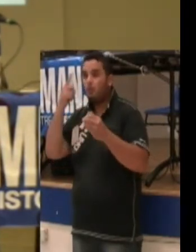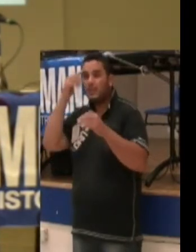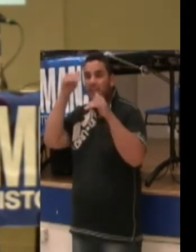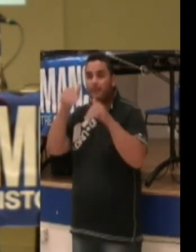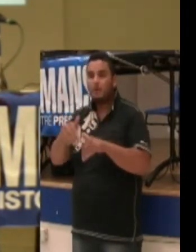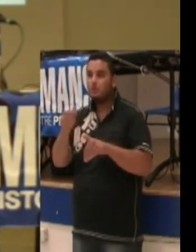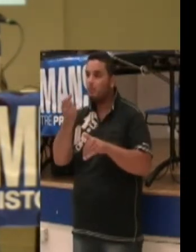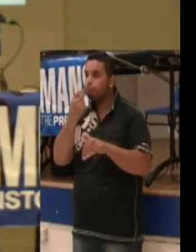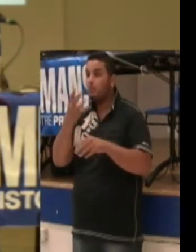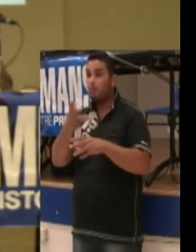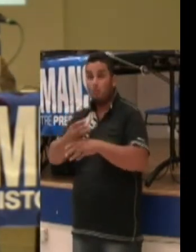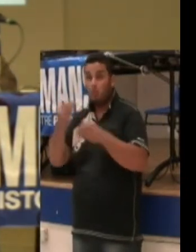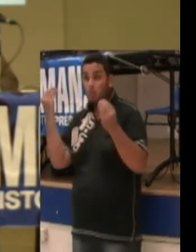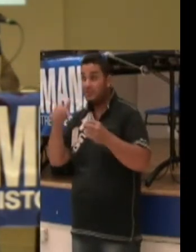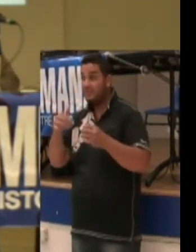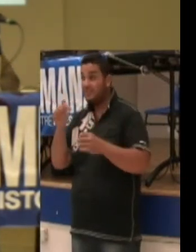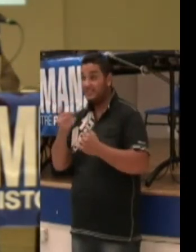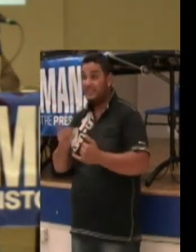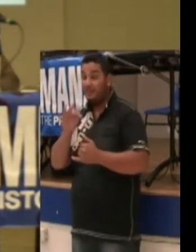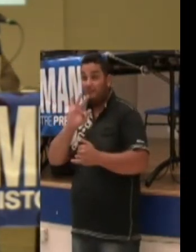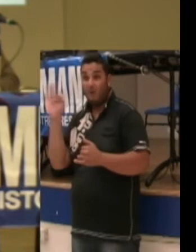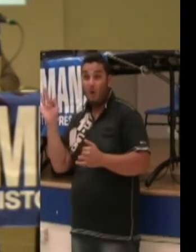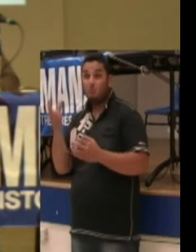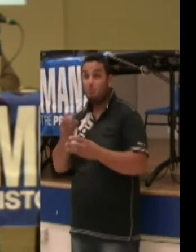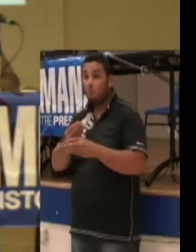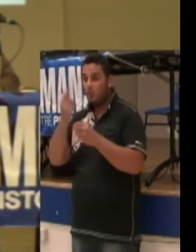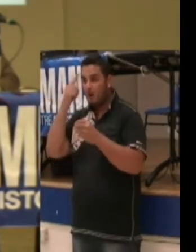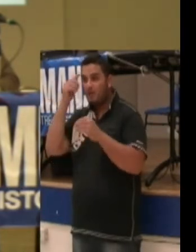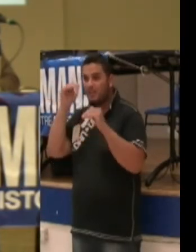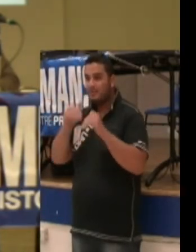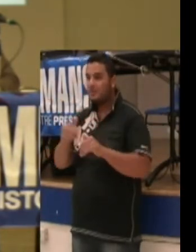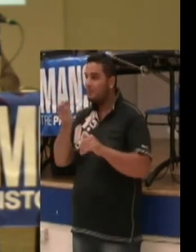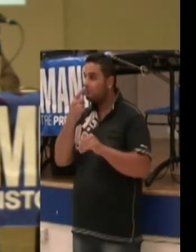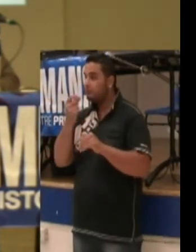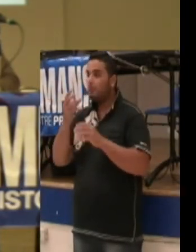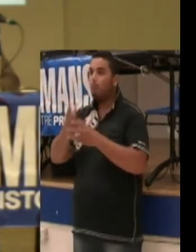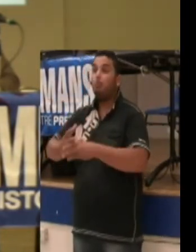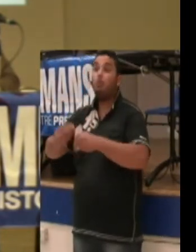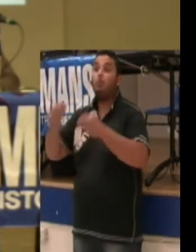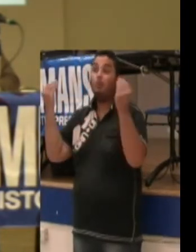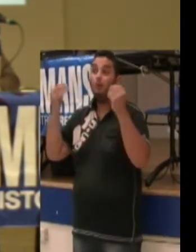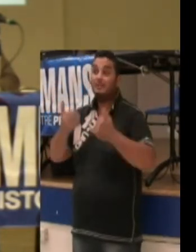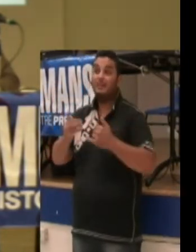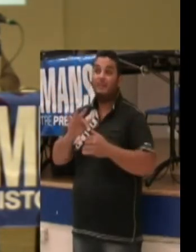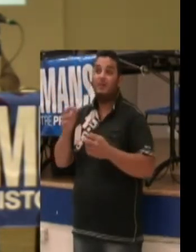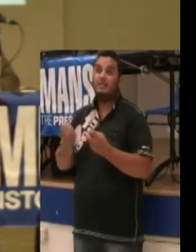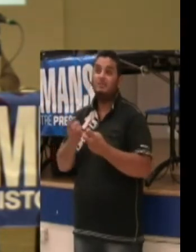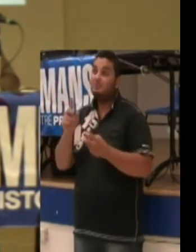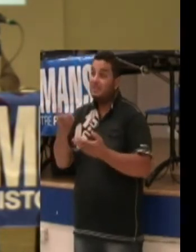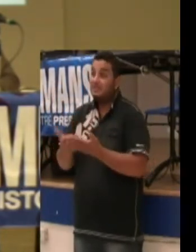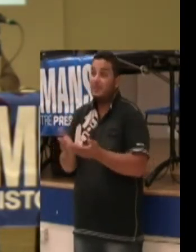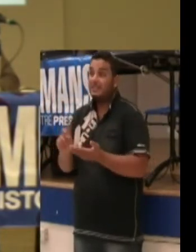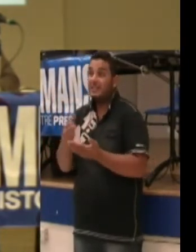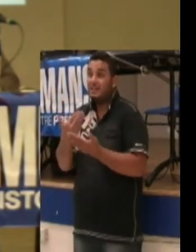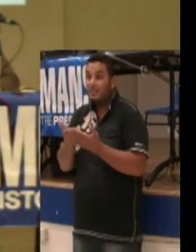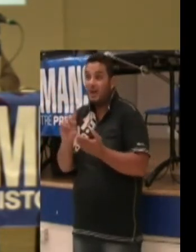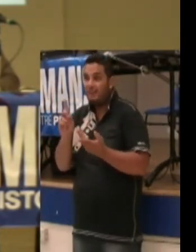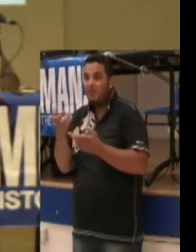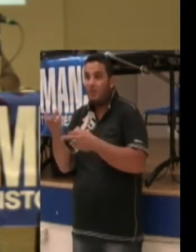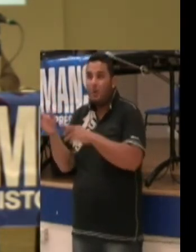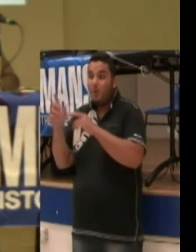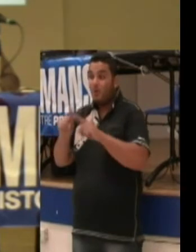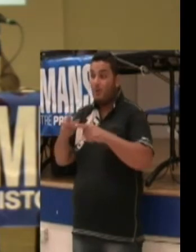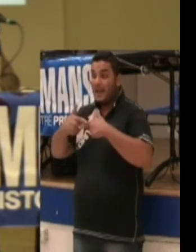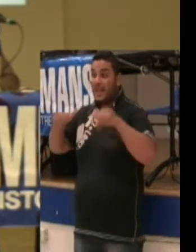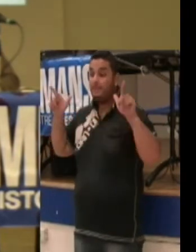pas cette société qu'on veut nous promettre, c'est pas celle-là qui va nous permettre justement de s'extraire de ce monde, de se libérer,